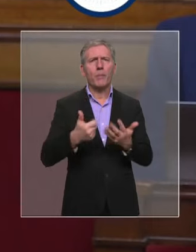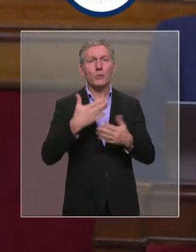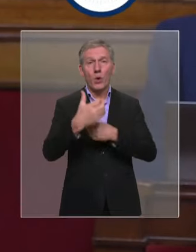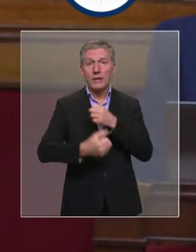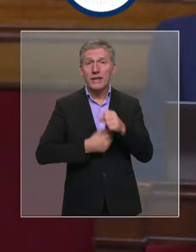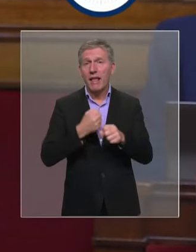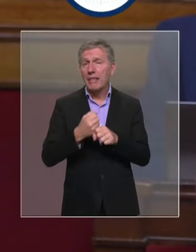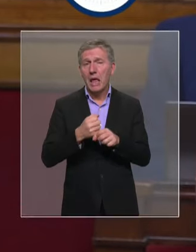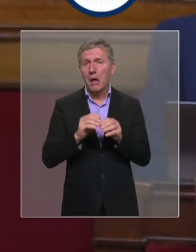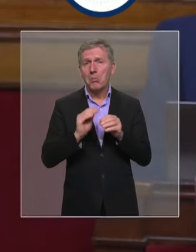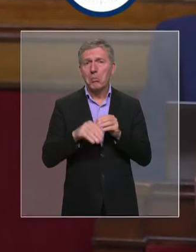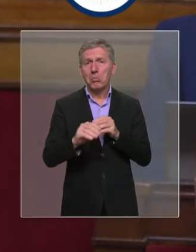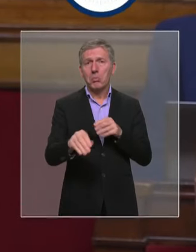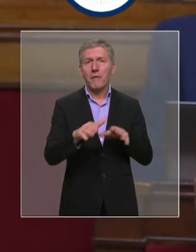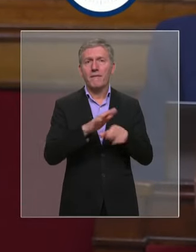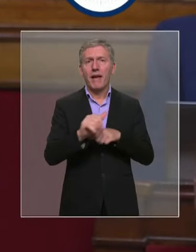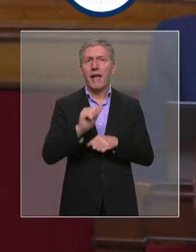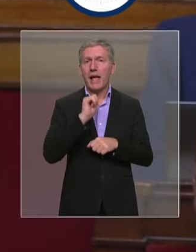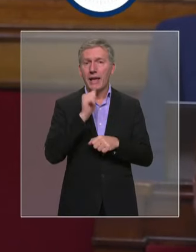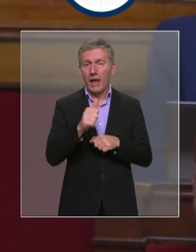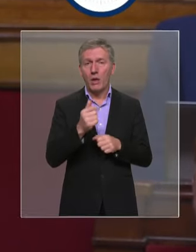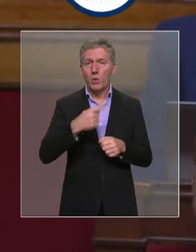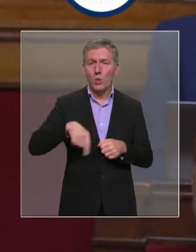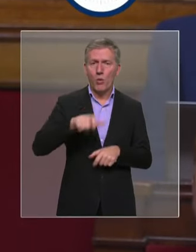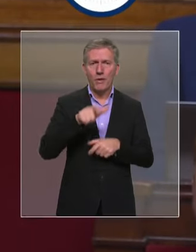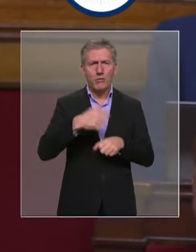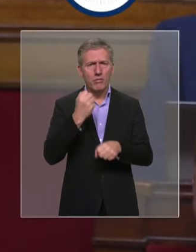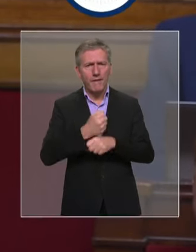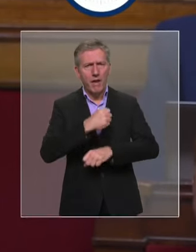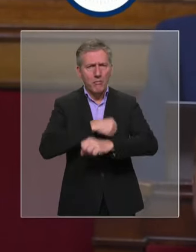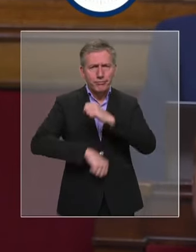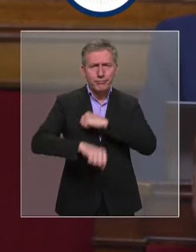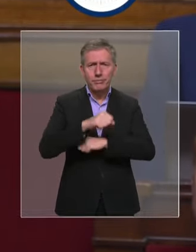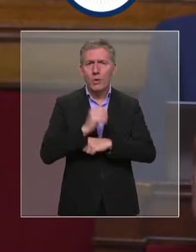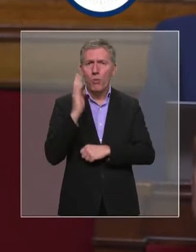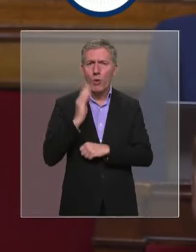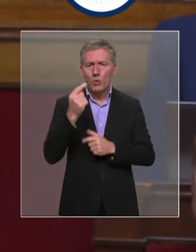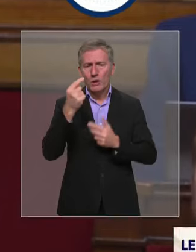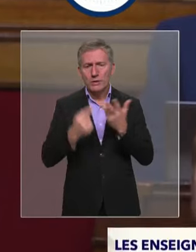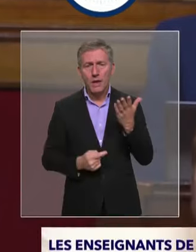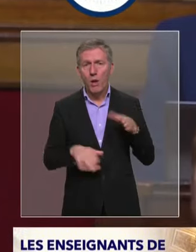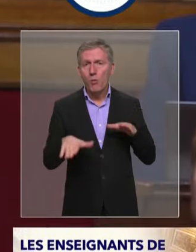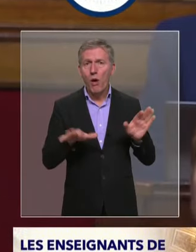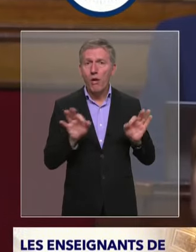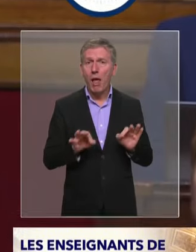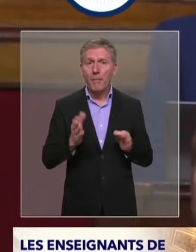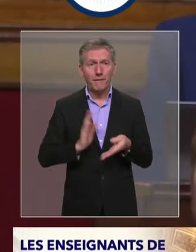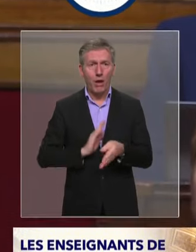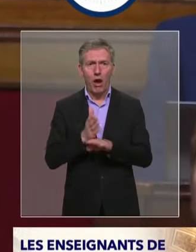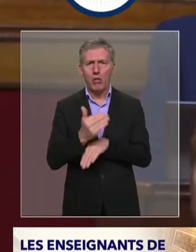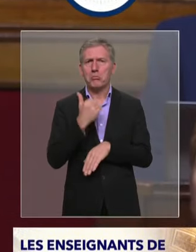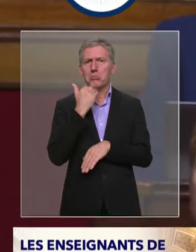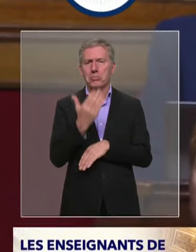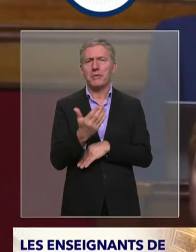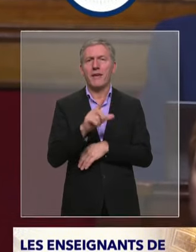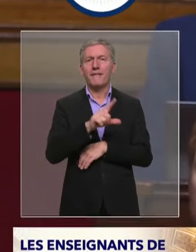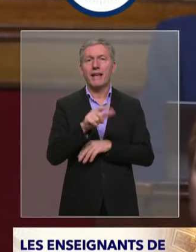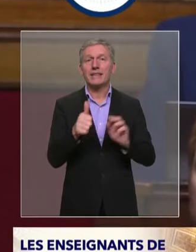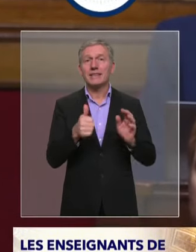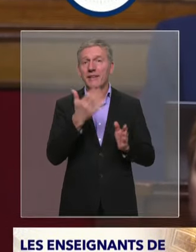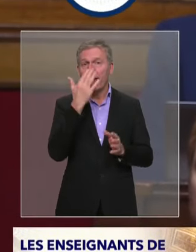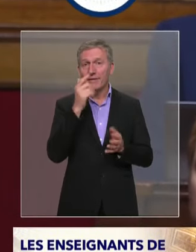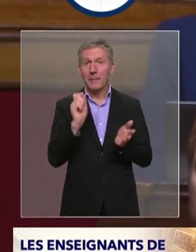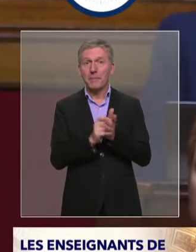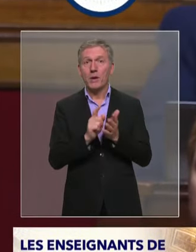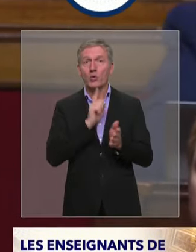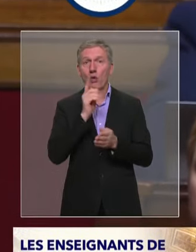lettre morte. Alors les personnels ont pris les affaires en main, établi les besoins. Ils ont dit « pas de moyens, pas de rentrée ». Le 26 février, jour de la rentrée, la